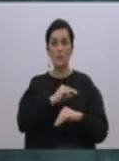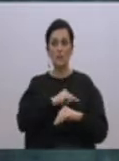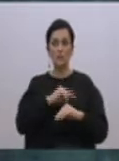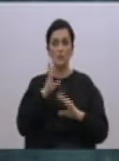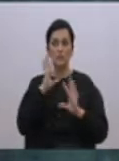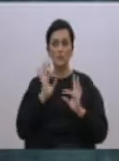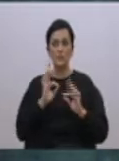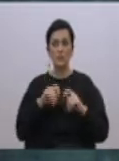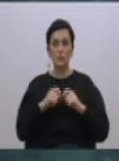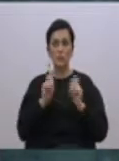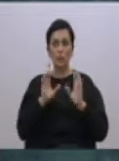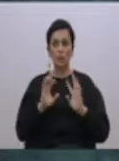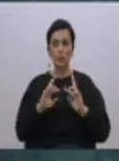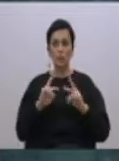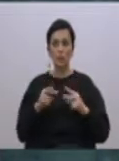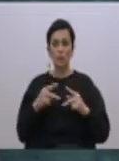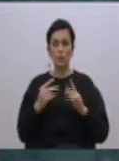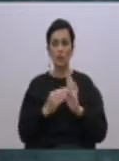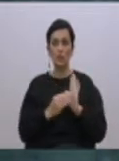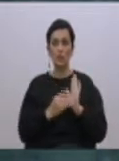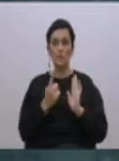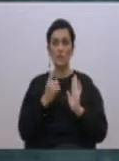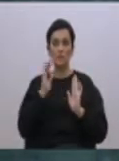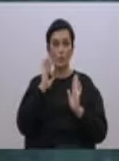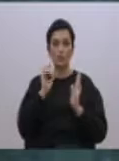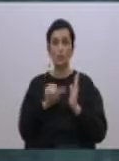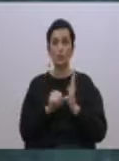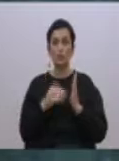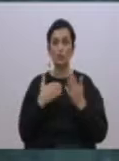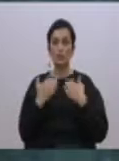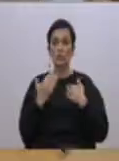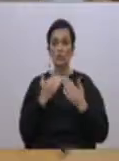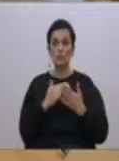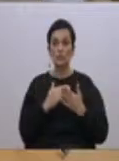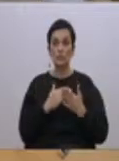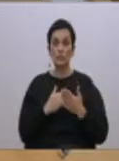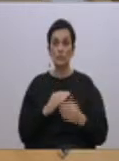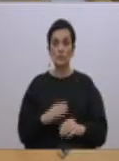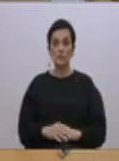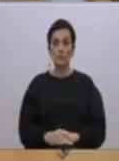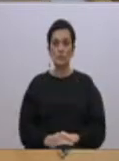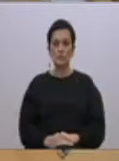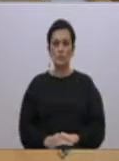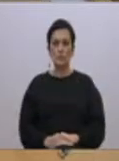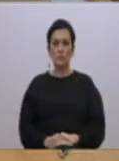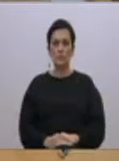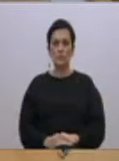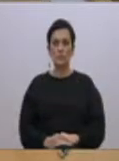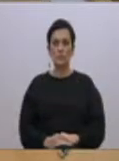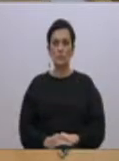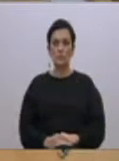am dat o codești sulevi șetani și sahe, pirul mosmenit, tot ce atât cancisca regim.